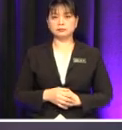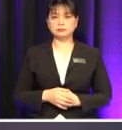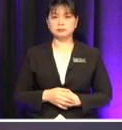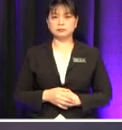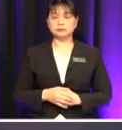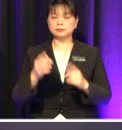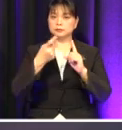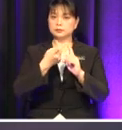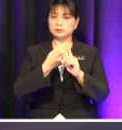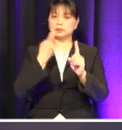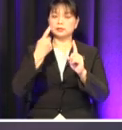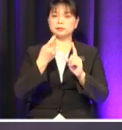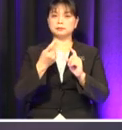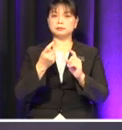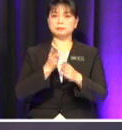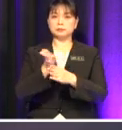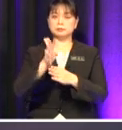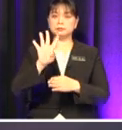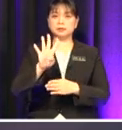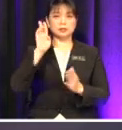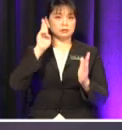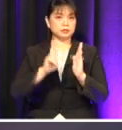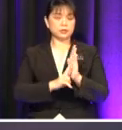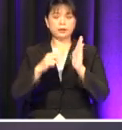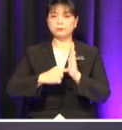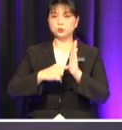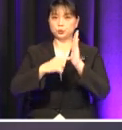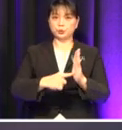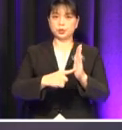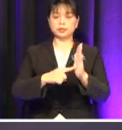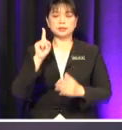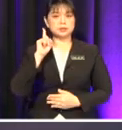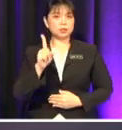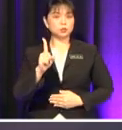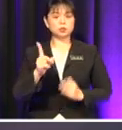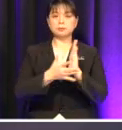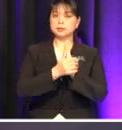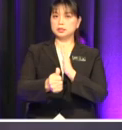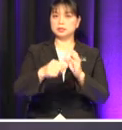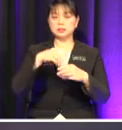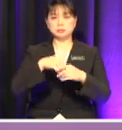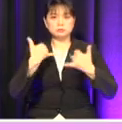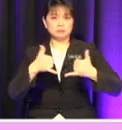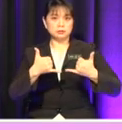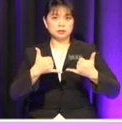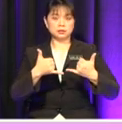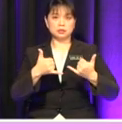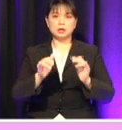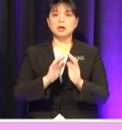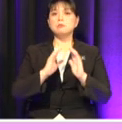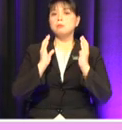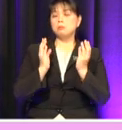dari bidang 4 ya raja di bawah menunjukkan satu kemahiran dalam permainan bola keranjang